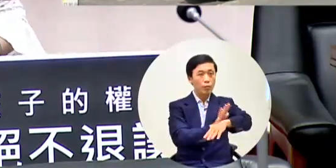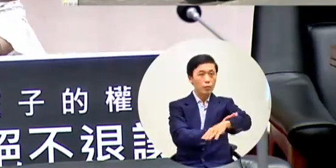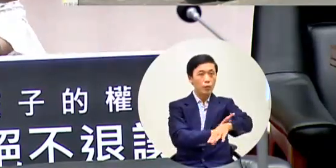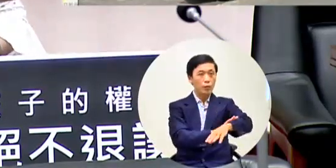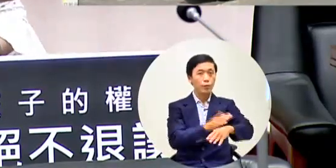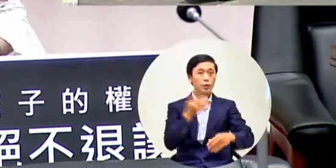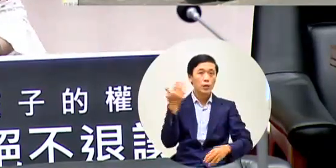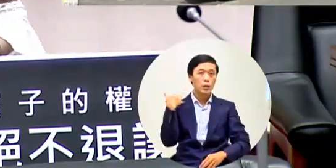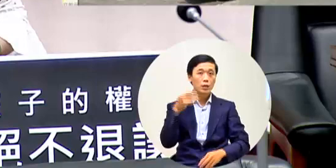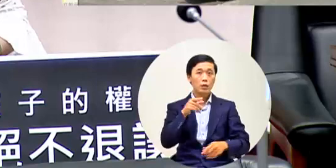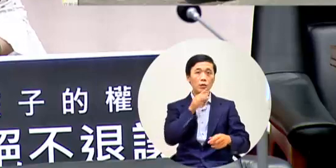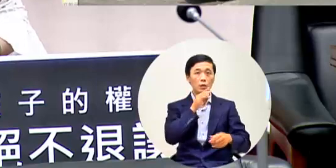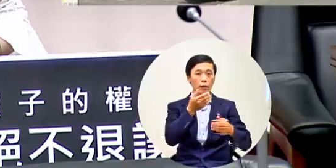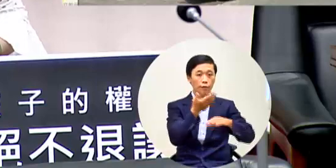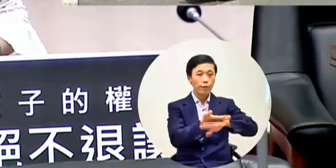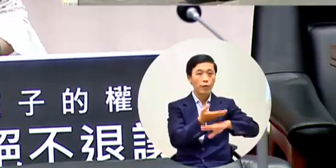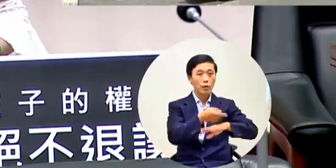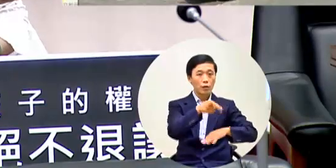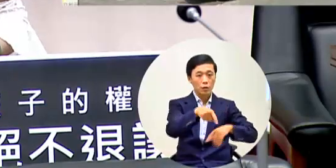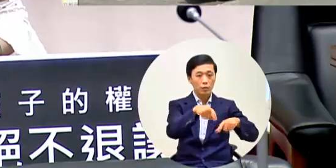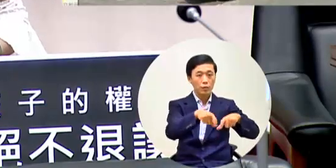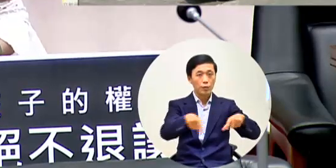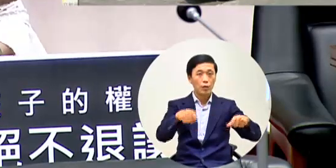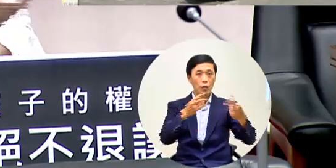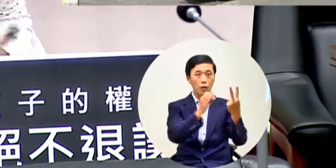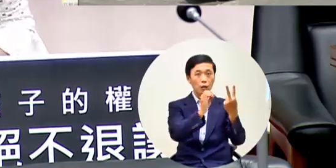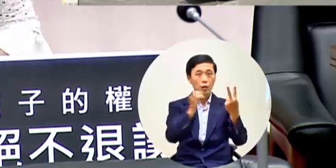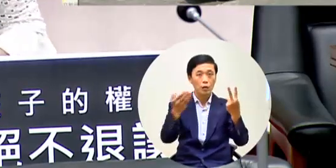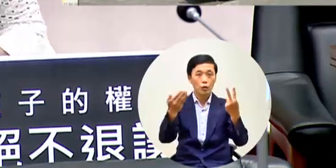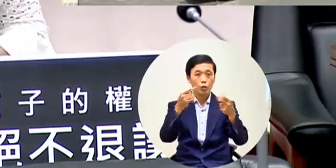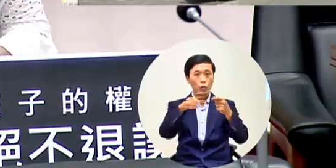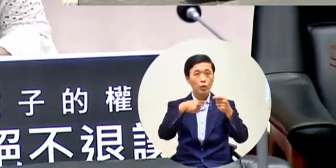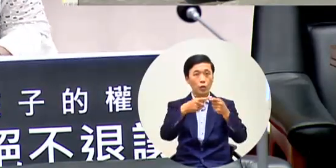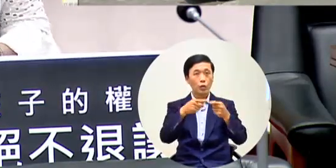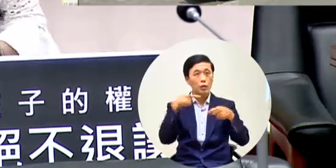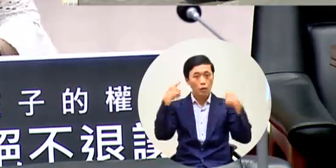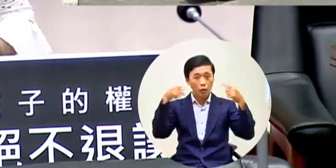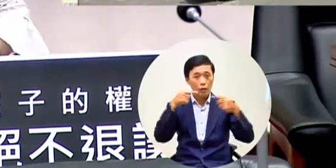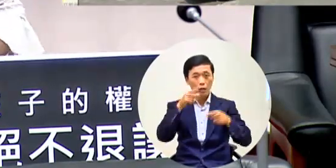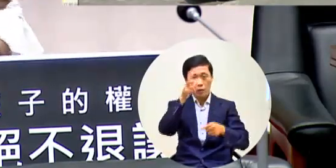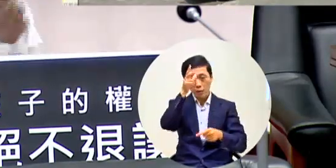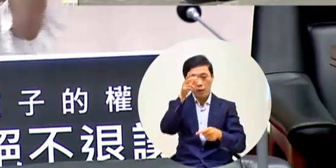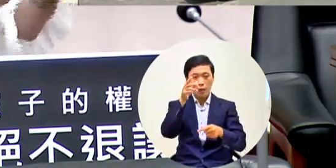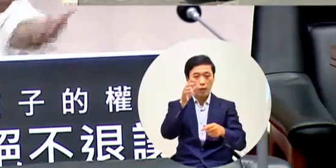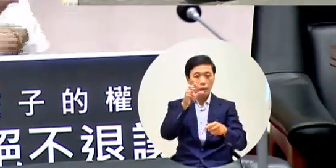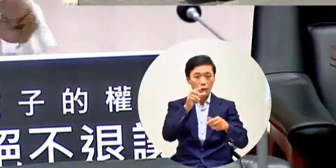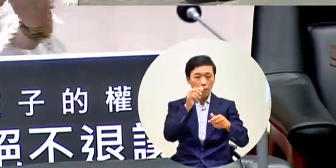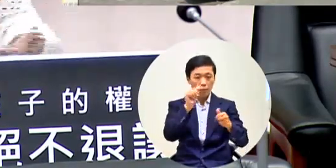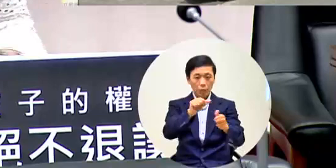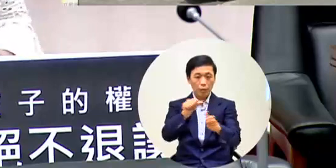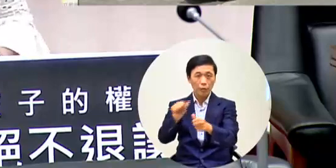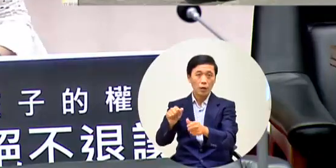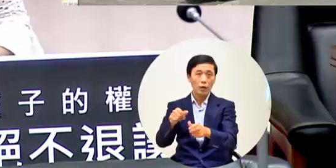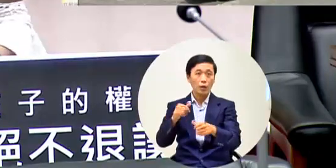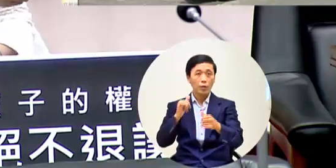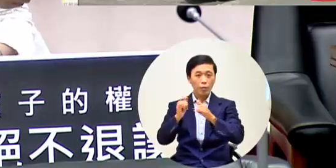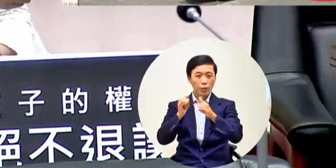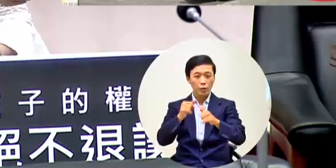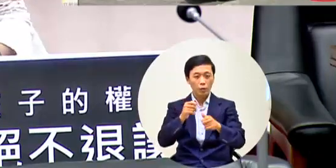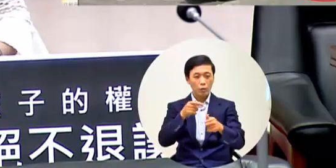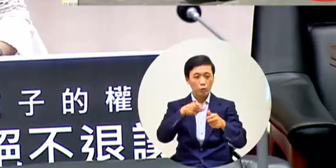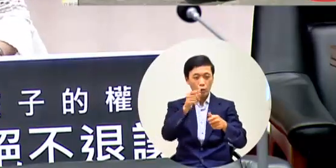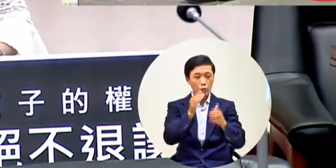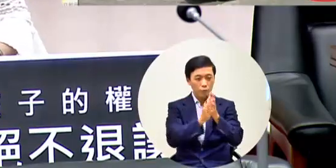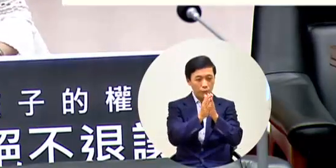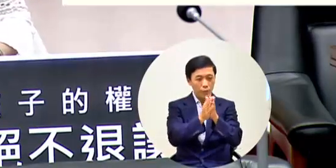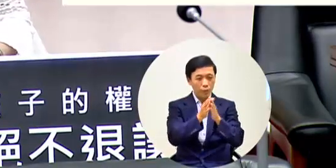时候就是放在这个地方，那时候2009年的时候都放在这边，结果常常被取缔。 那后来居民就一再的陈请陈请，后